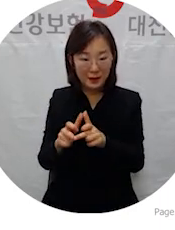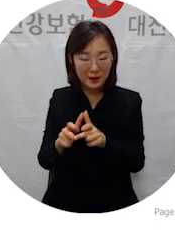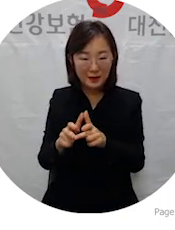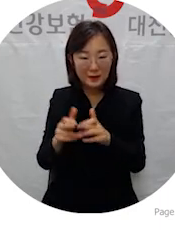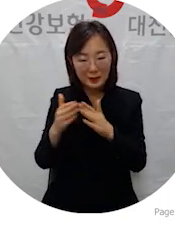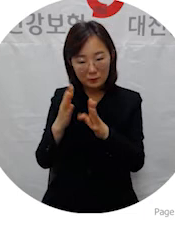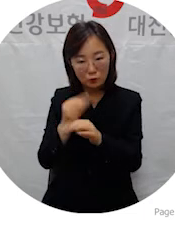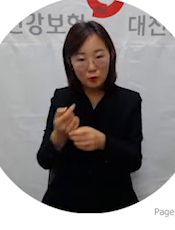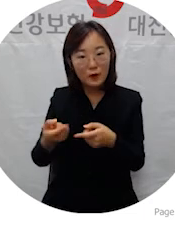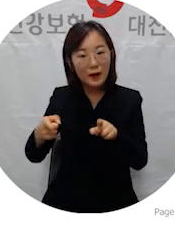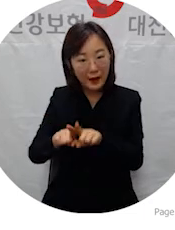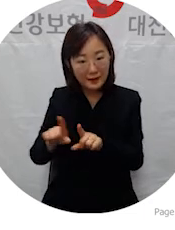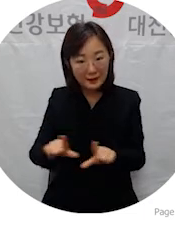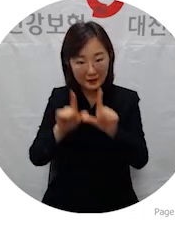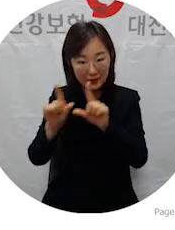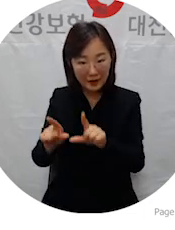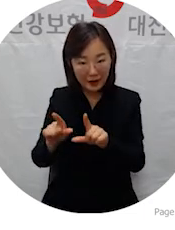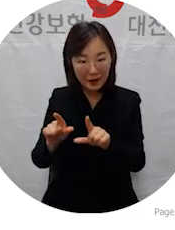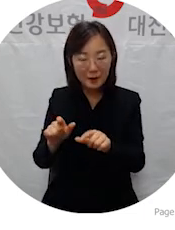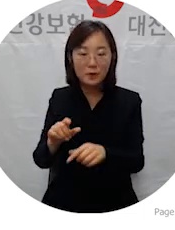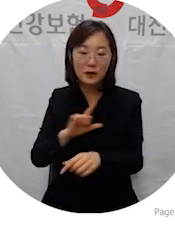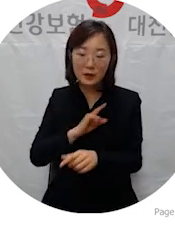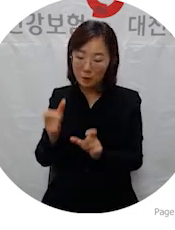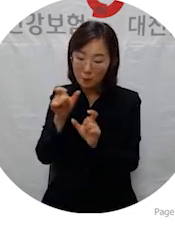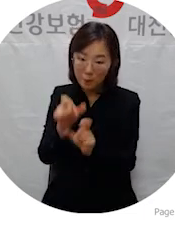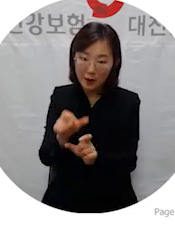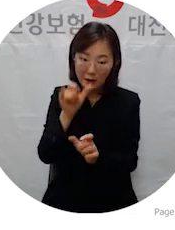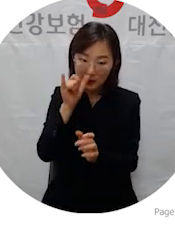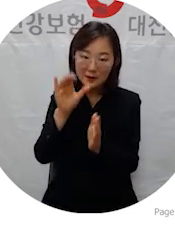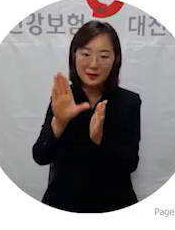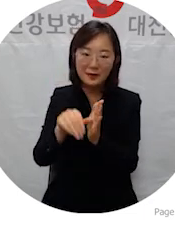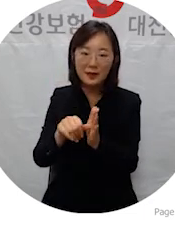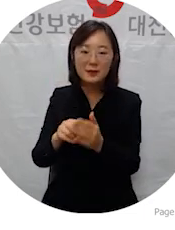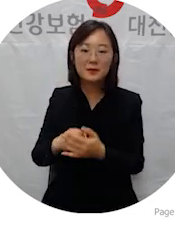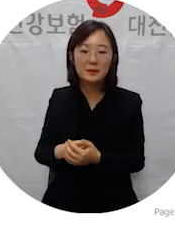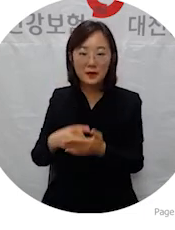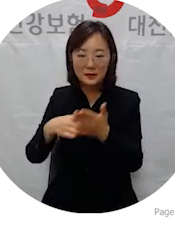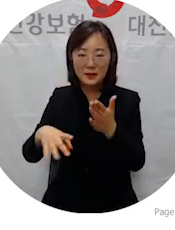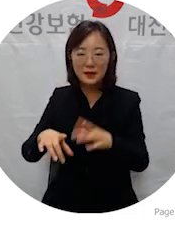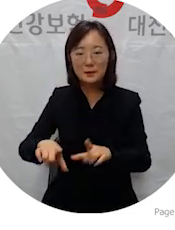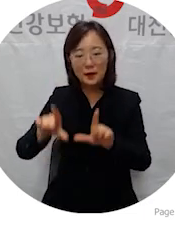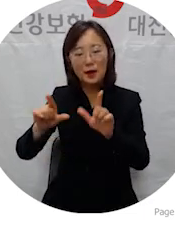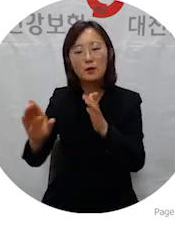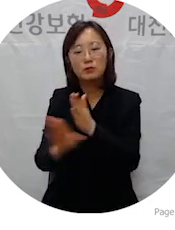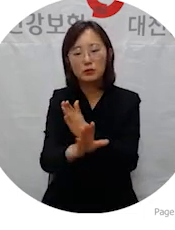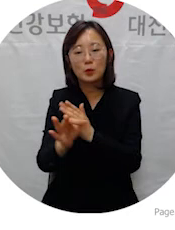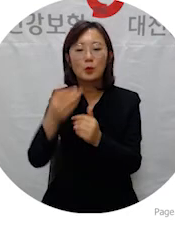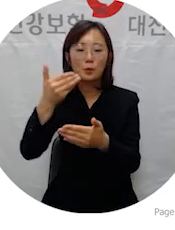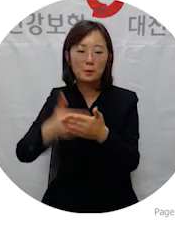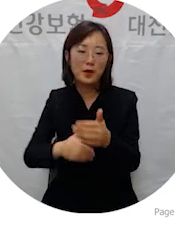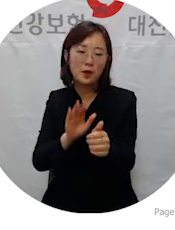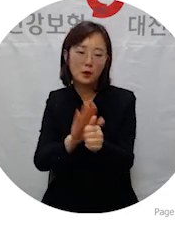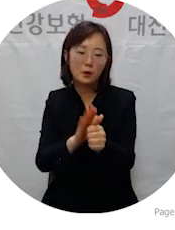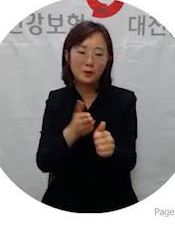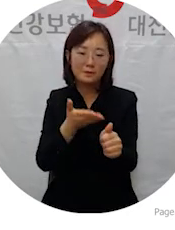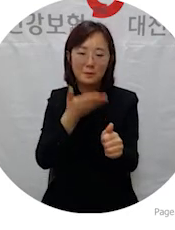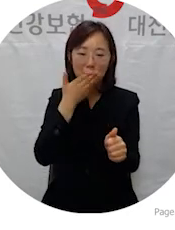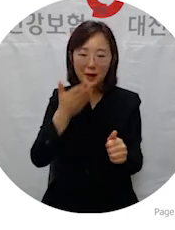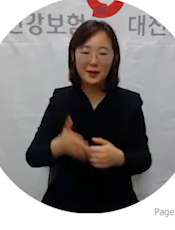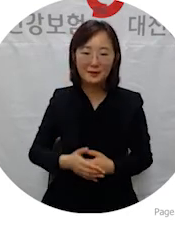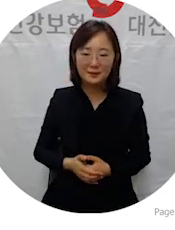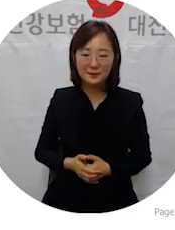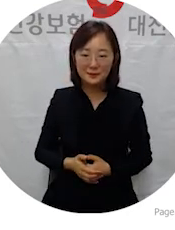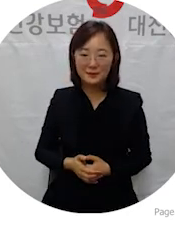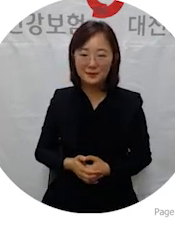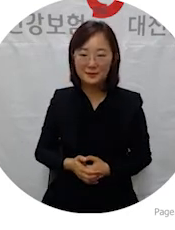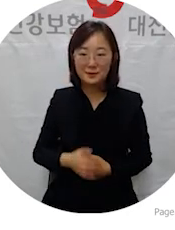가족이 공동명의로 되어 있는 자동차는 부과월부터 조정이 가능합니다. 지역보험료 경감에